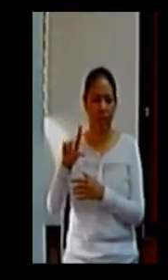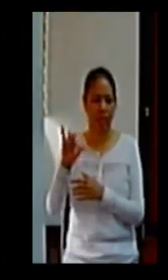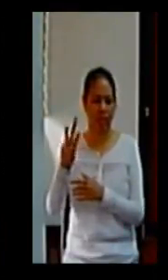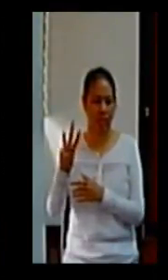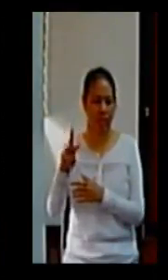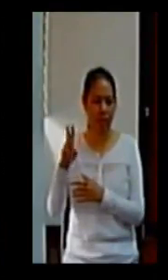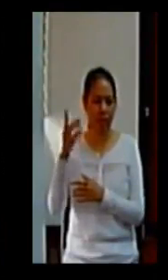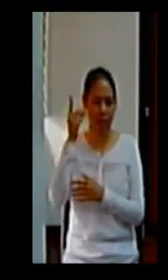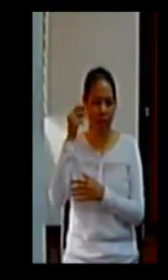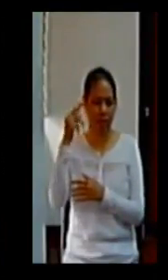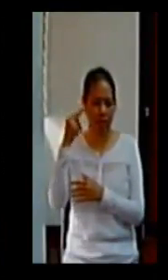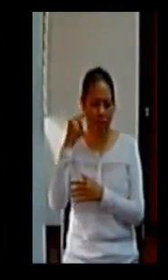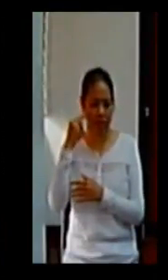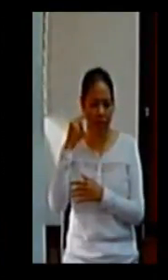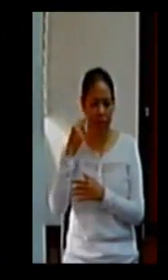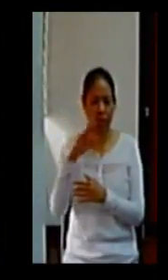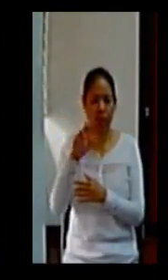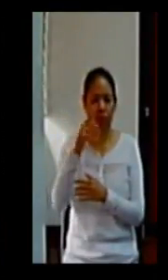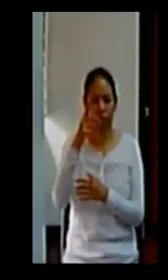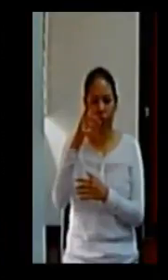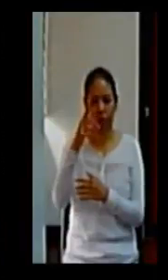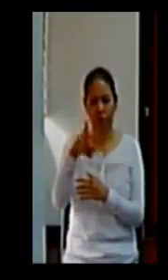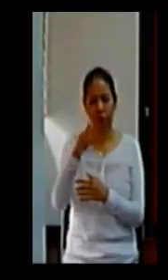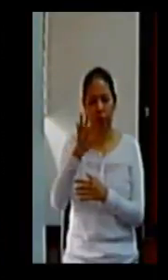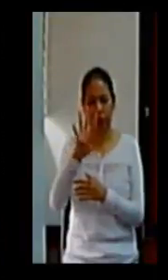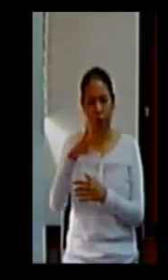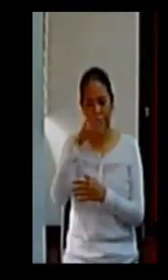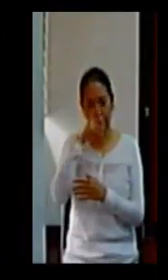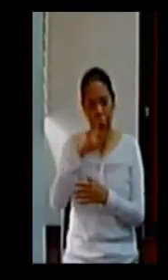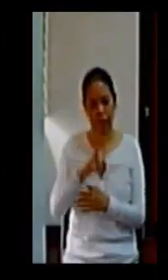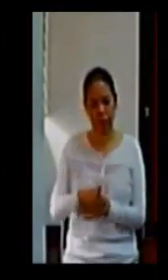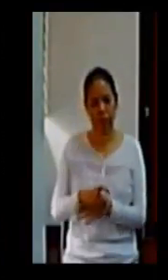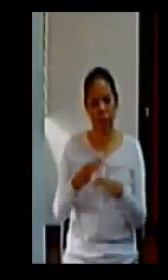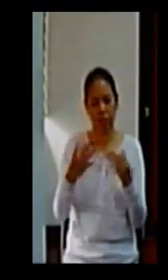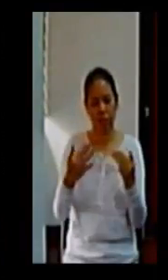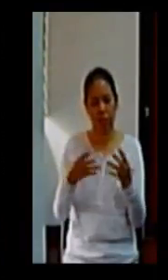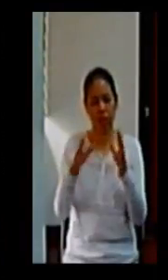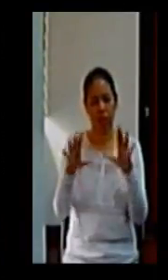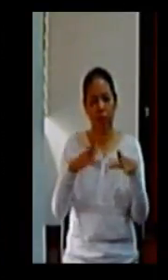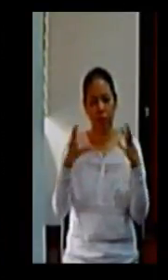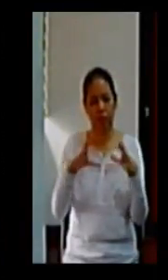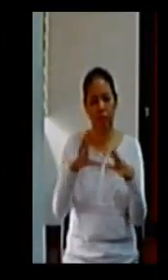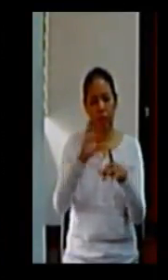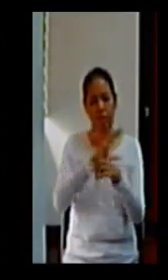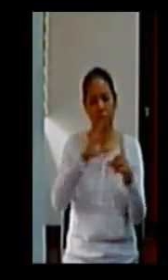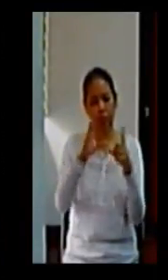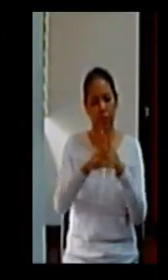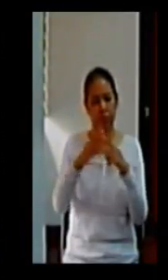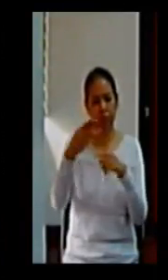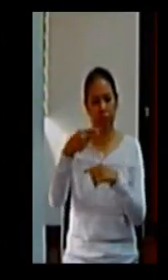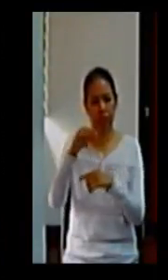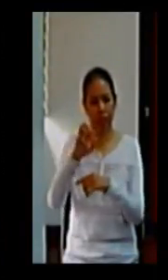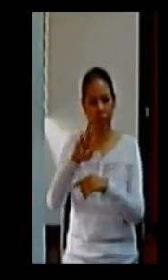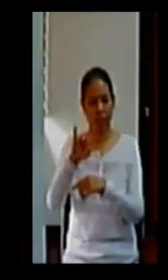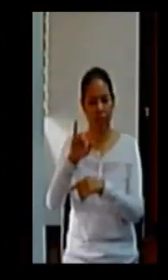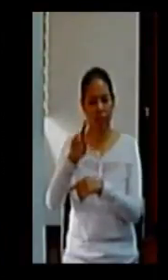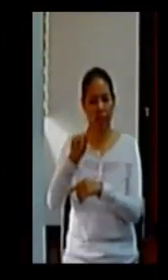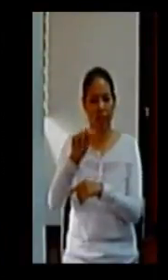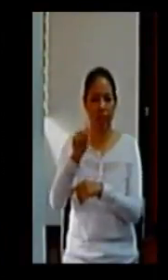po akong nagtratrabaho sa cultural heritage ng probinsya sa amin. Ako po